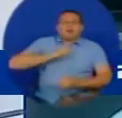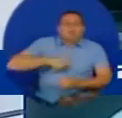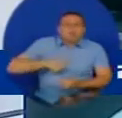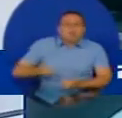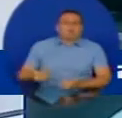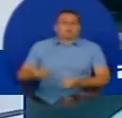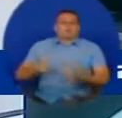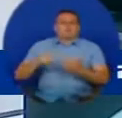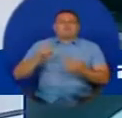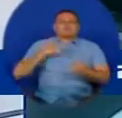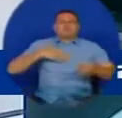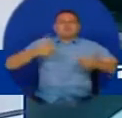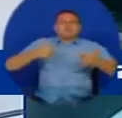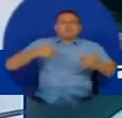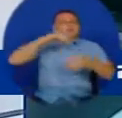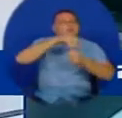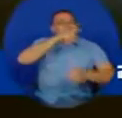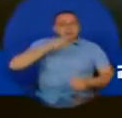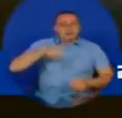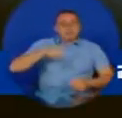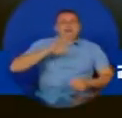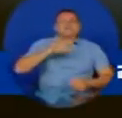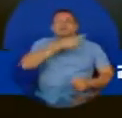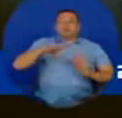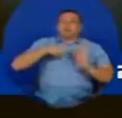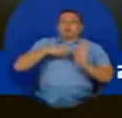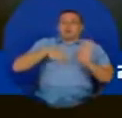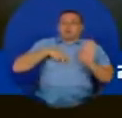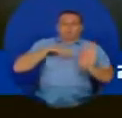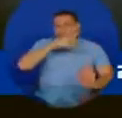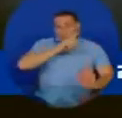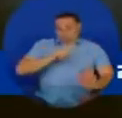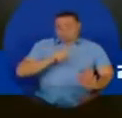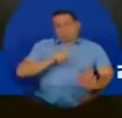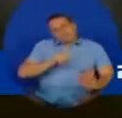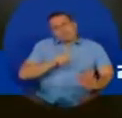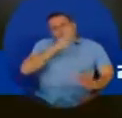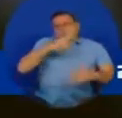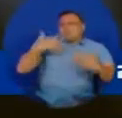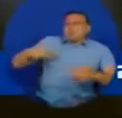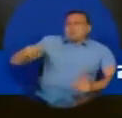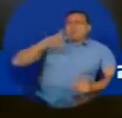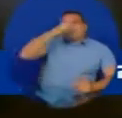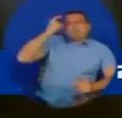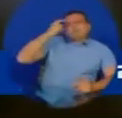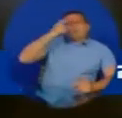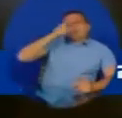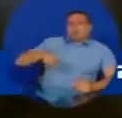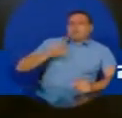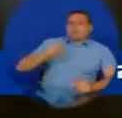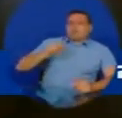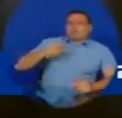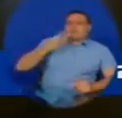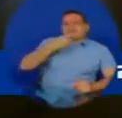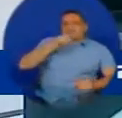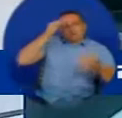שרוצים להתמודד לבחירות בכנסת, מה הם מקבלים על עצמם? ואם לא מקבלים על עצמם, אז שיסבירו לציבור למה הם חושבים שהם יכולים לדבר בשפה שלא